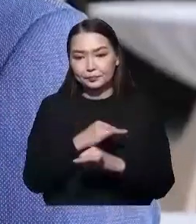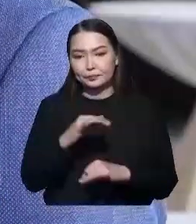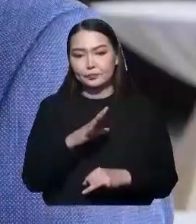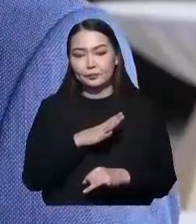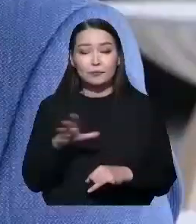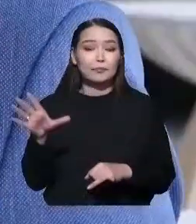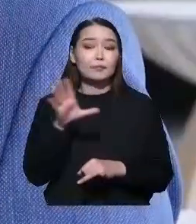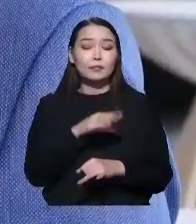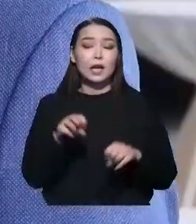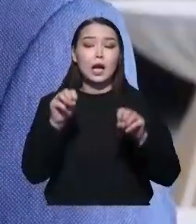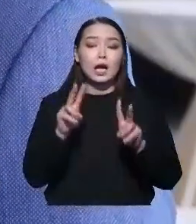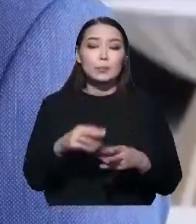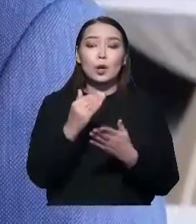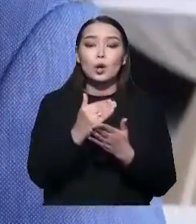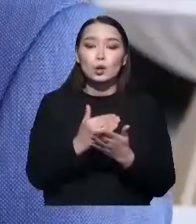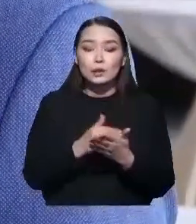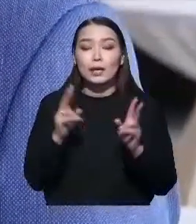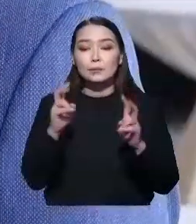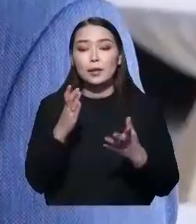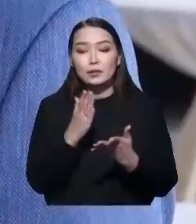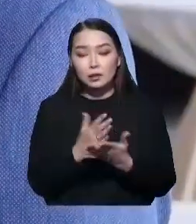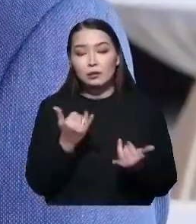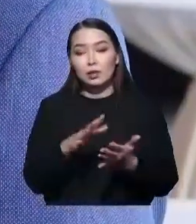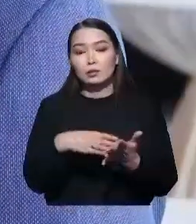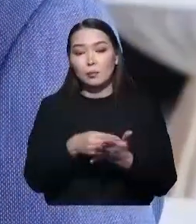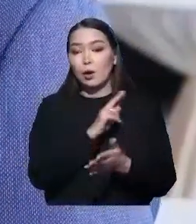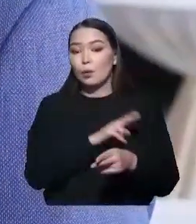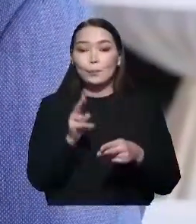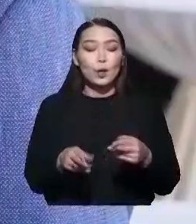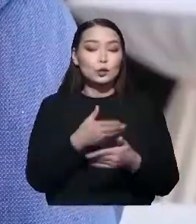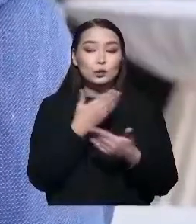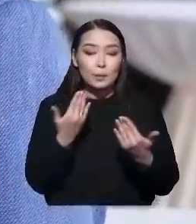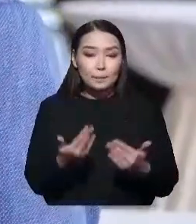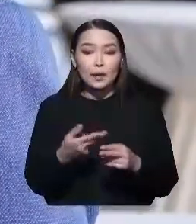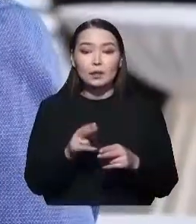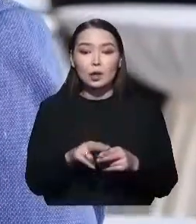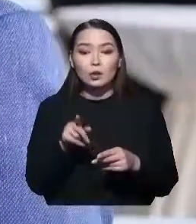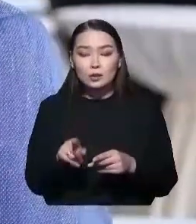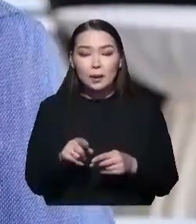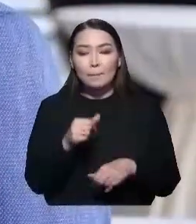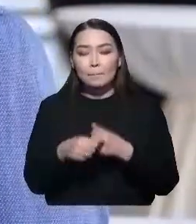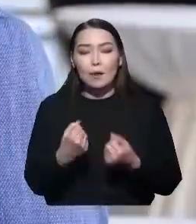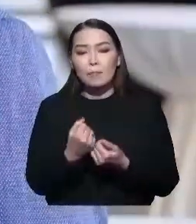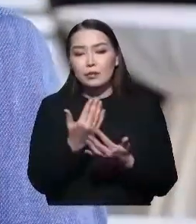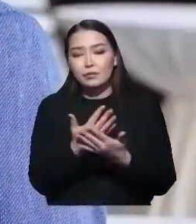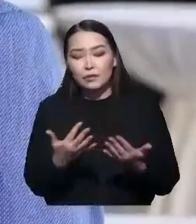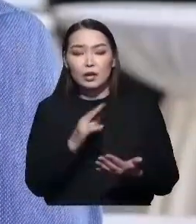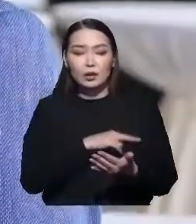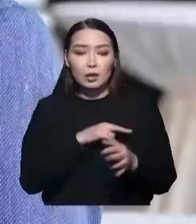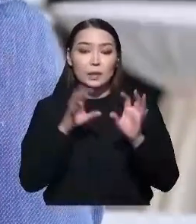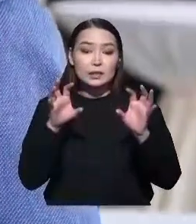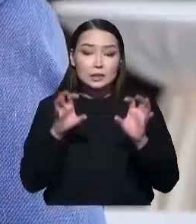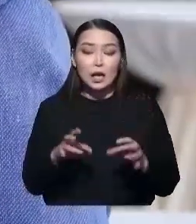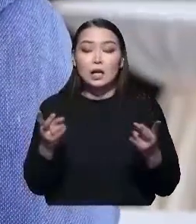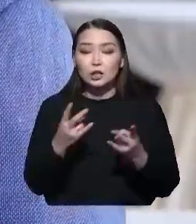тұжырымдама қабылданған, бірақ тұжырымдама әлі күнге дейін жұмыс істеп тұрған жоқ. Сондықтан бізге материалдық емес құндылықтарды түгендеу үшін арнайы заң керек. Жеке